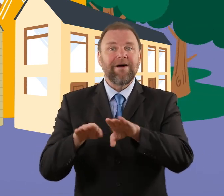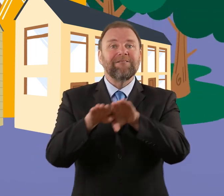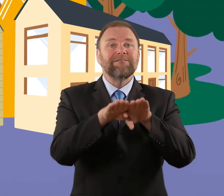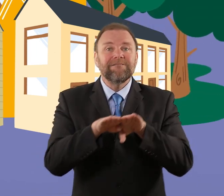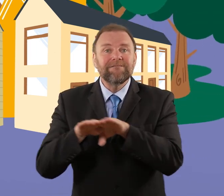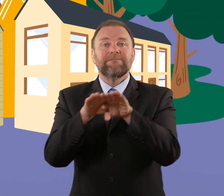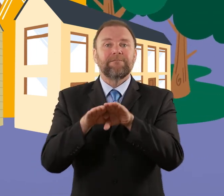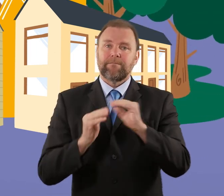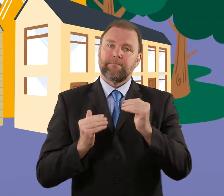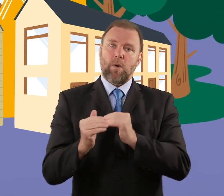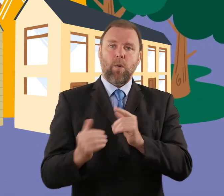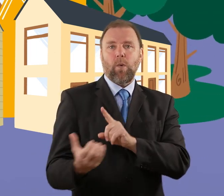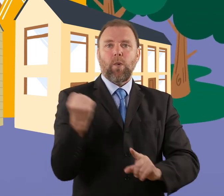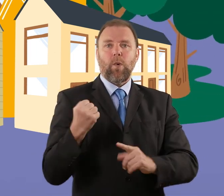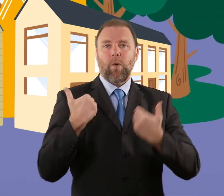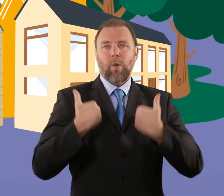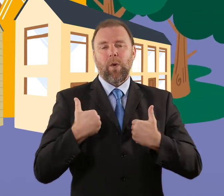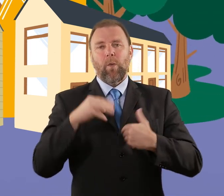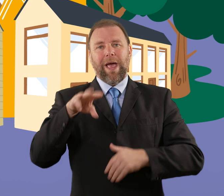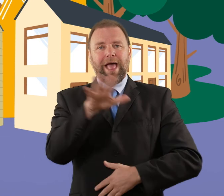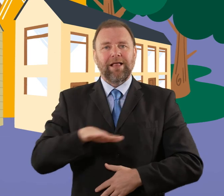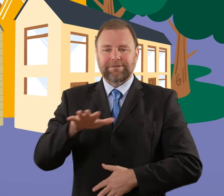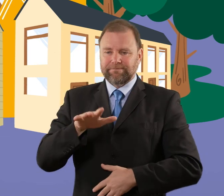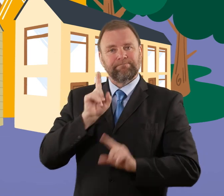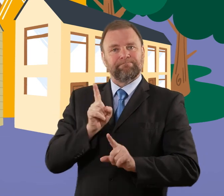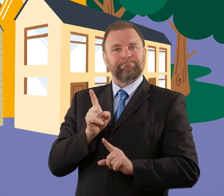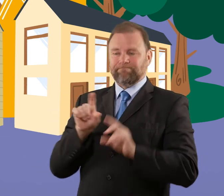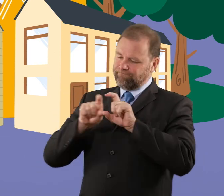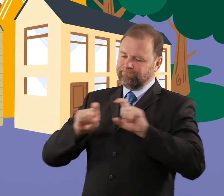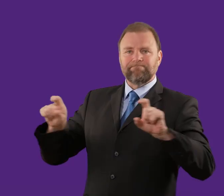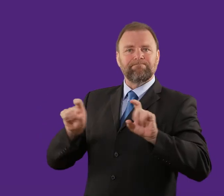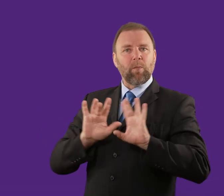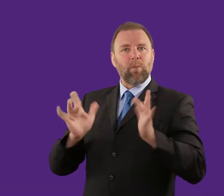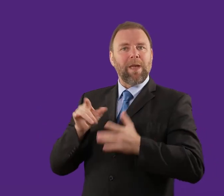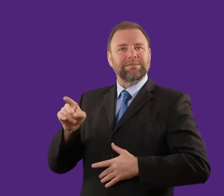ymlaen tuag at ail-adeiladu Cymru sy'n decach ac yn fwy ffyniannus.